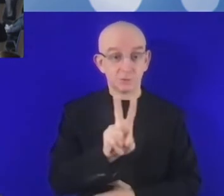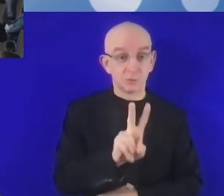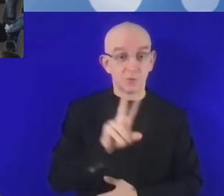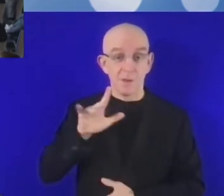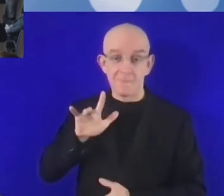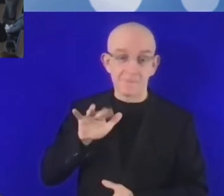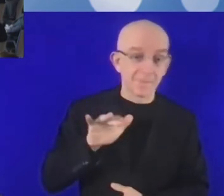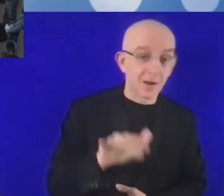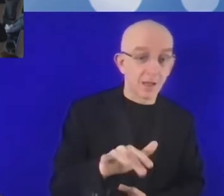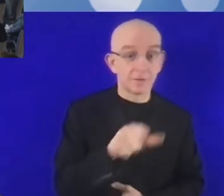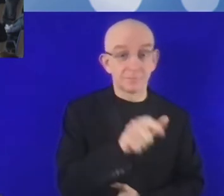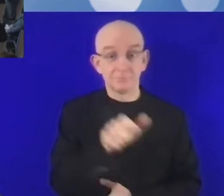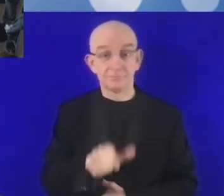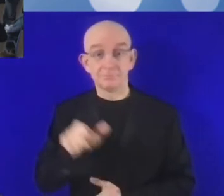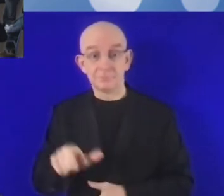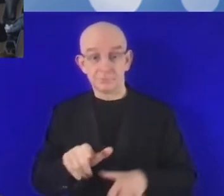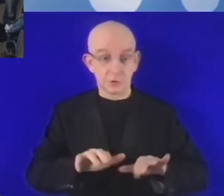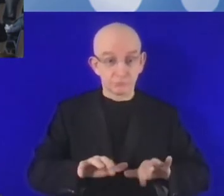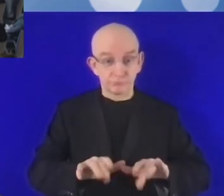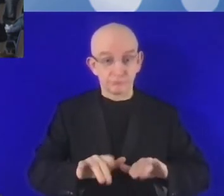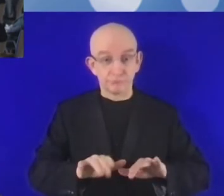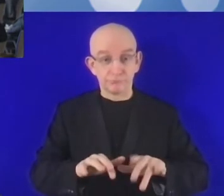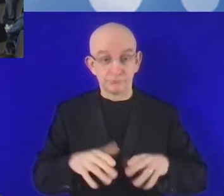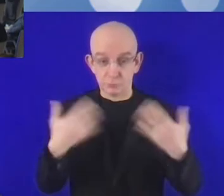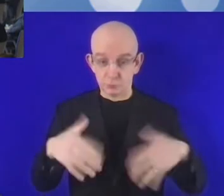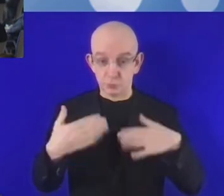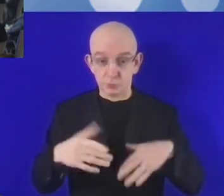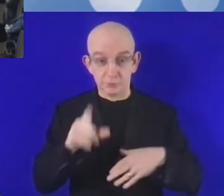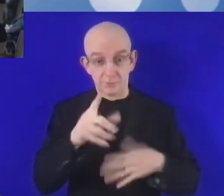servir d'Internet à l'avenir. En 2 ans,